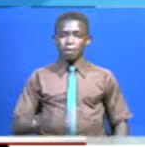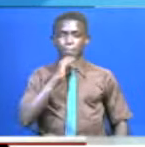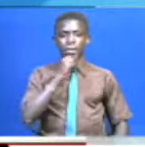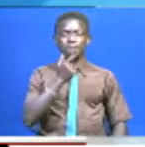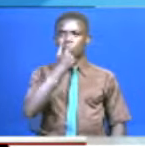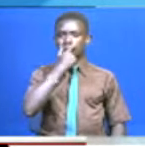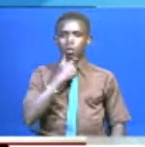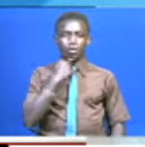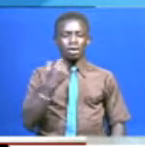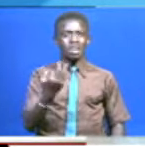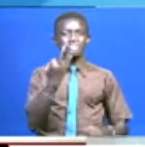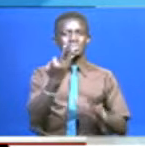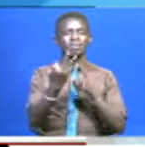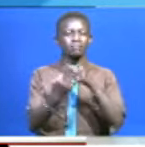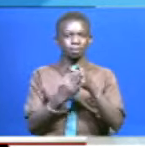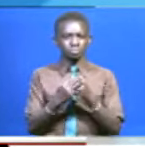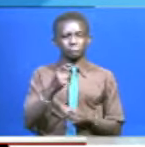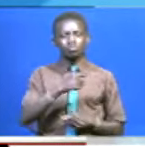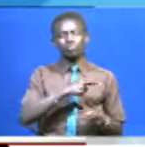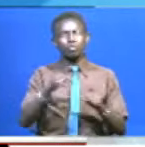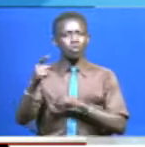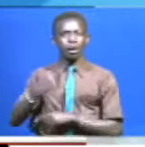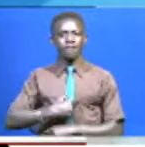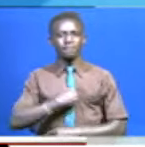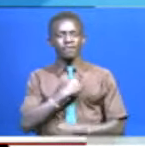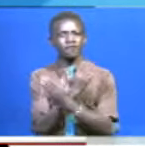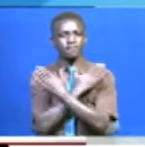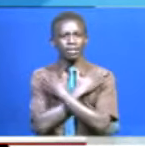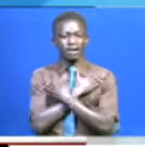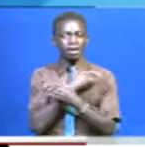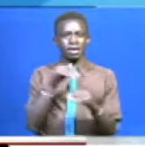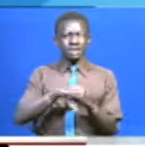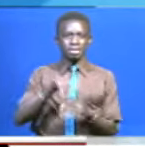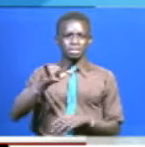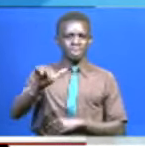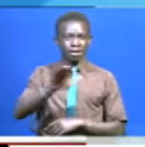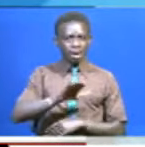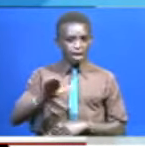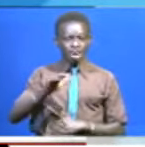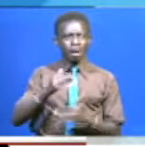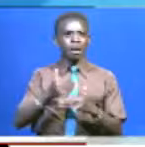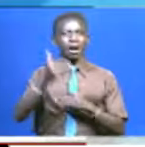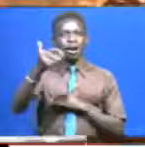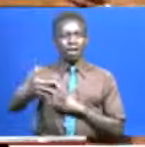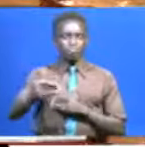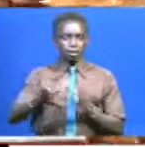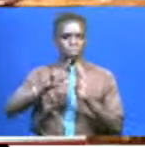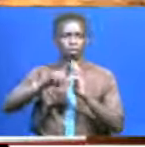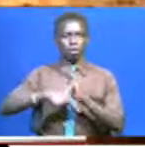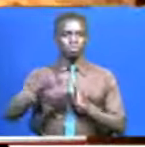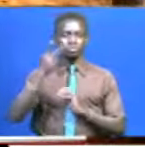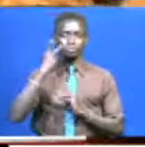38 alikuwa amemtembelea rafikiye katika timbo hilo wakati mkasa huo ulipotokea.